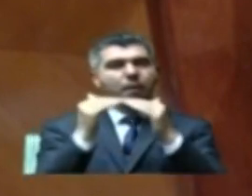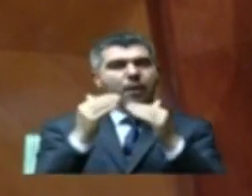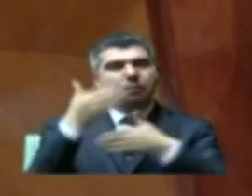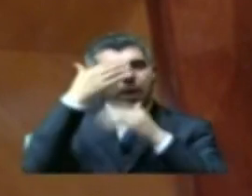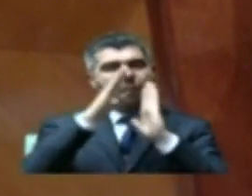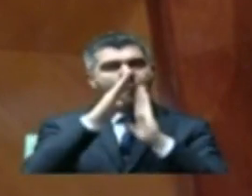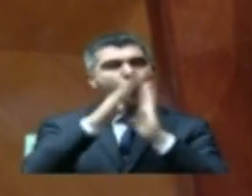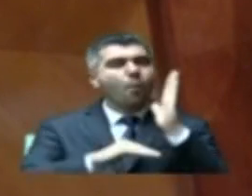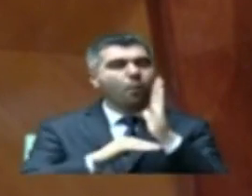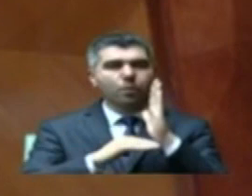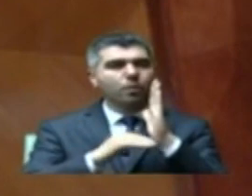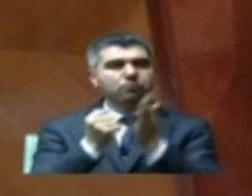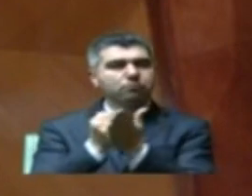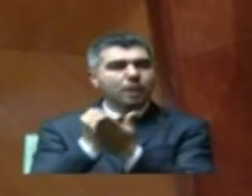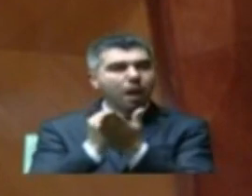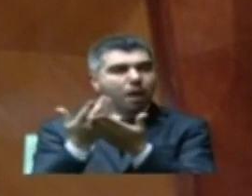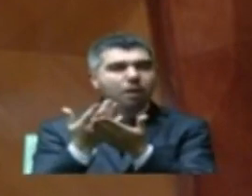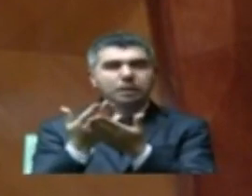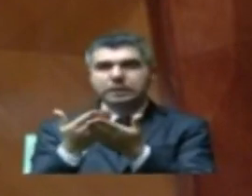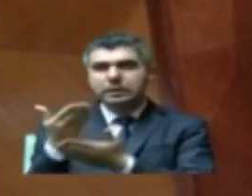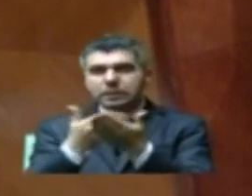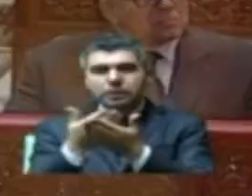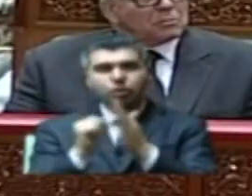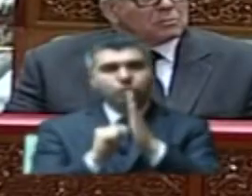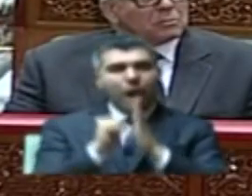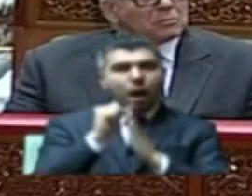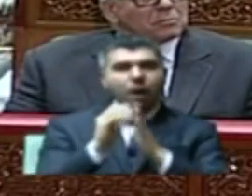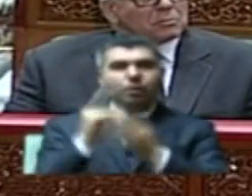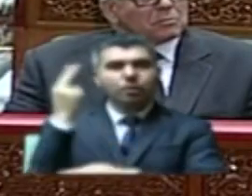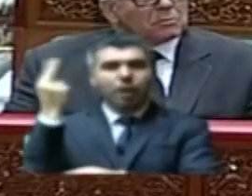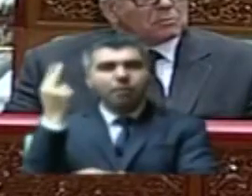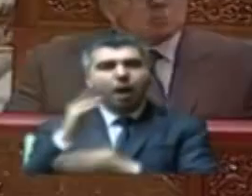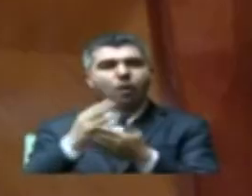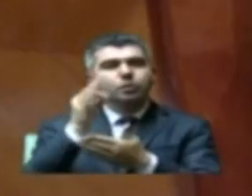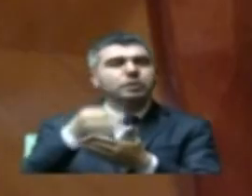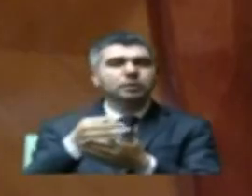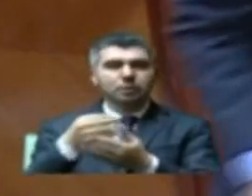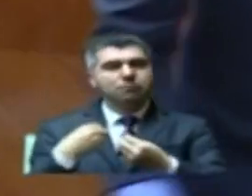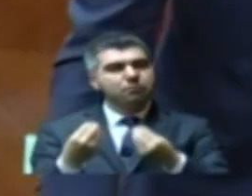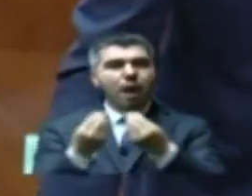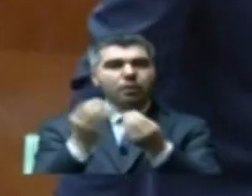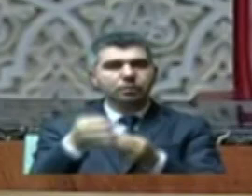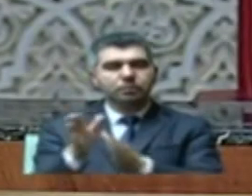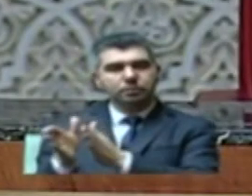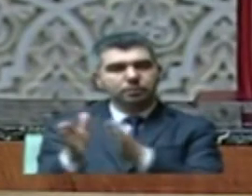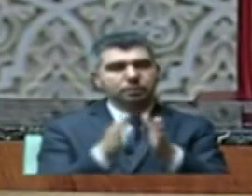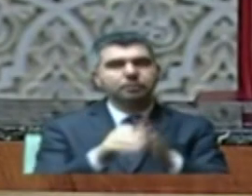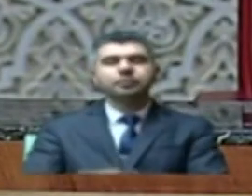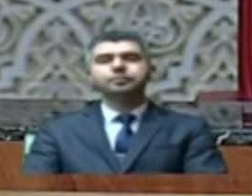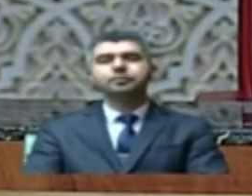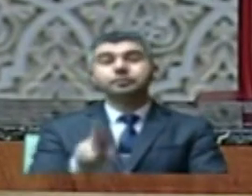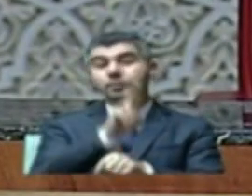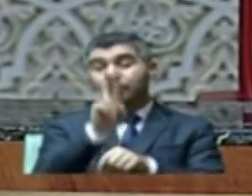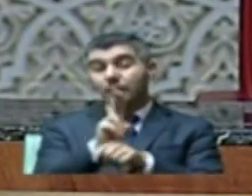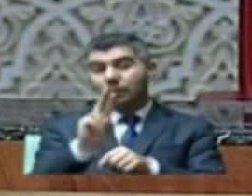وأخذ بعين الاعتبار أولا البعد الاجتماعي بحال اللي ذكرتي وحاجيات الجامعة الحقيقية. وشكرا. شكرا السيد كاتب الدولة. السؤال الثاني